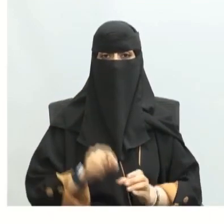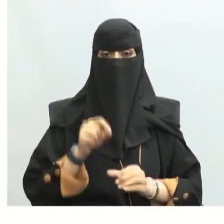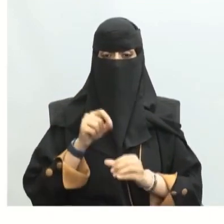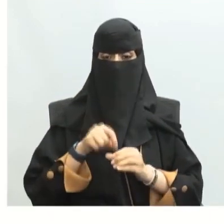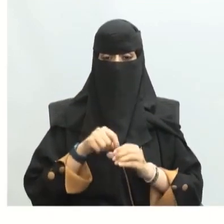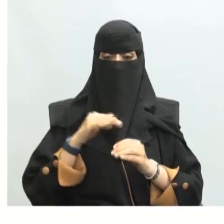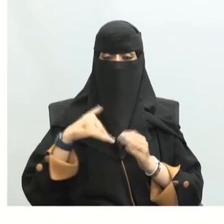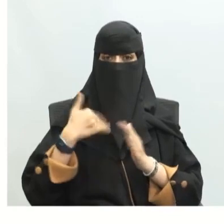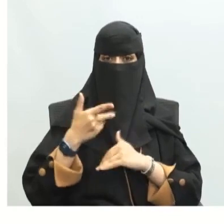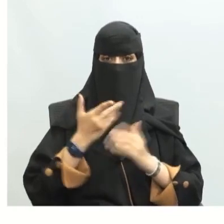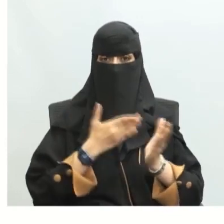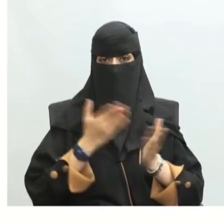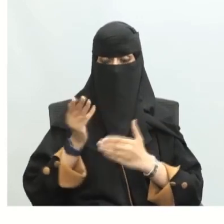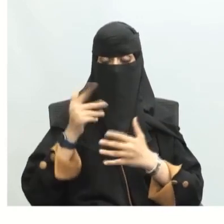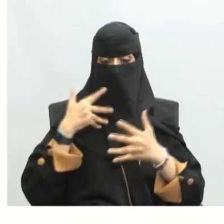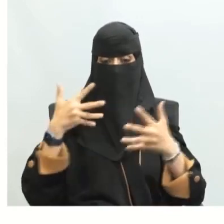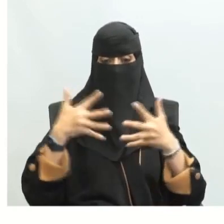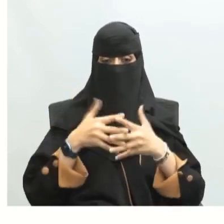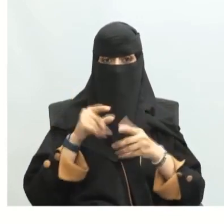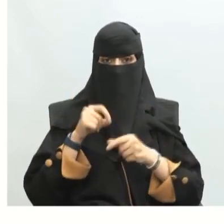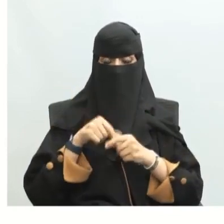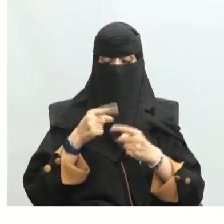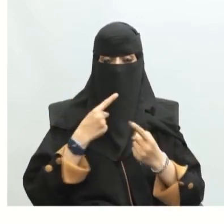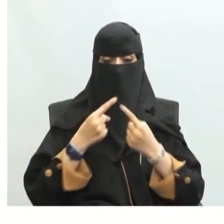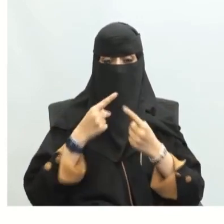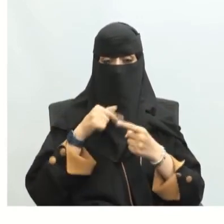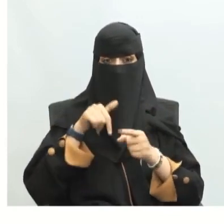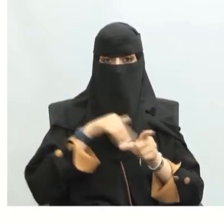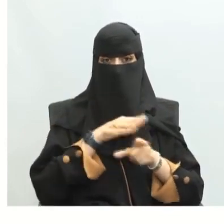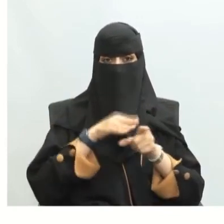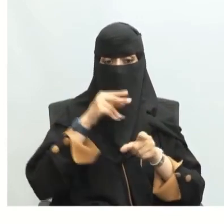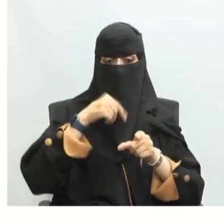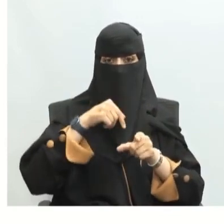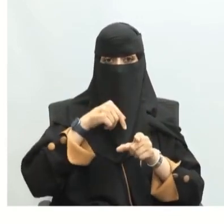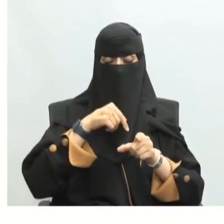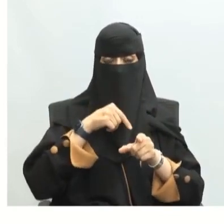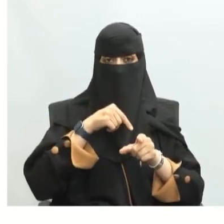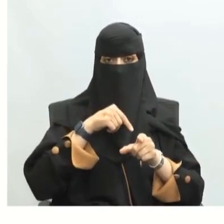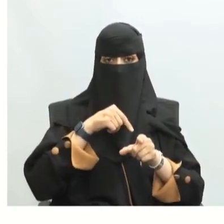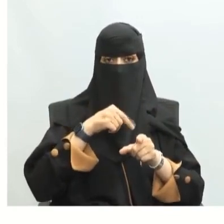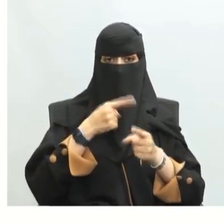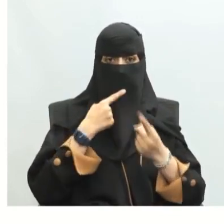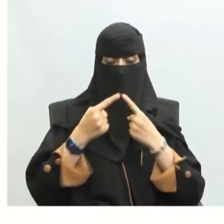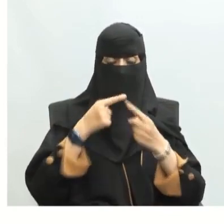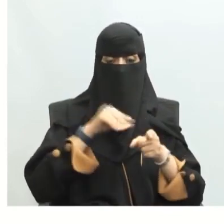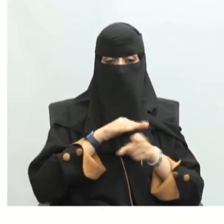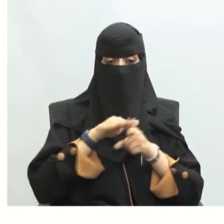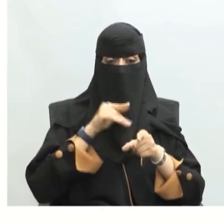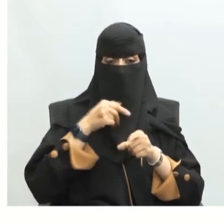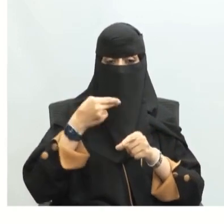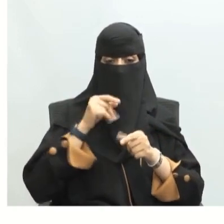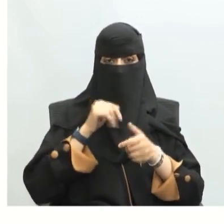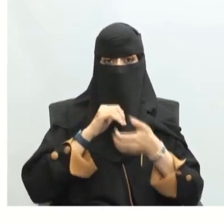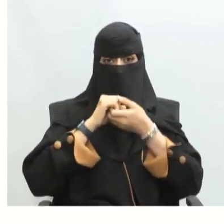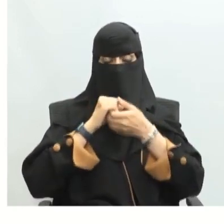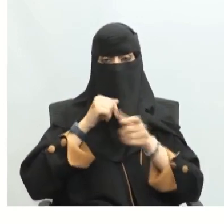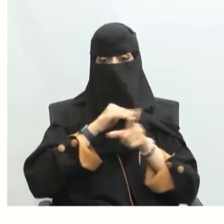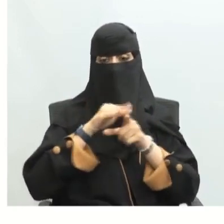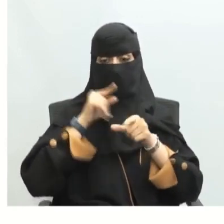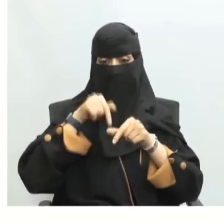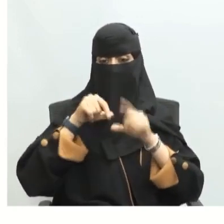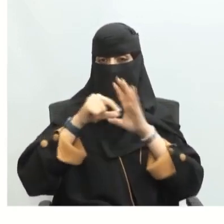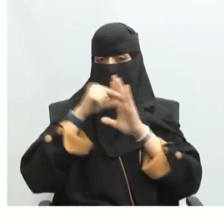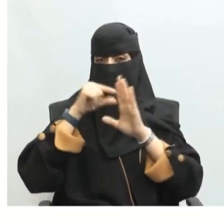في حال دعوتك للمشاركه في لقاء الحوار الوطني عن الوحده الوطنيه ما الموضوعات